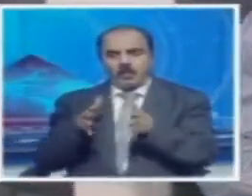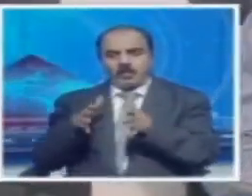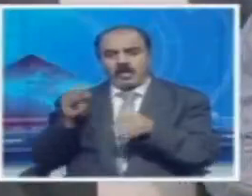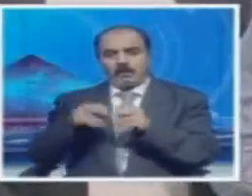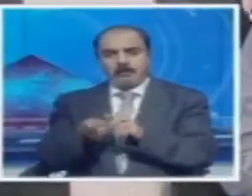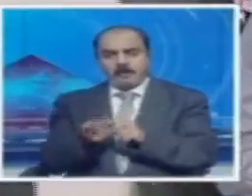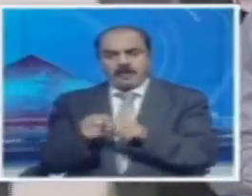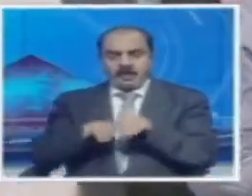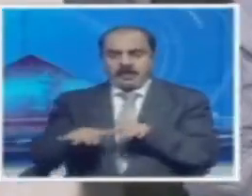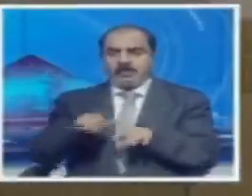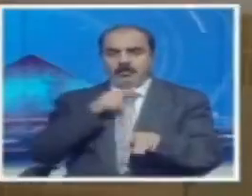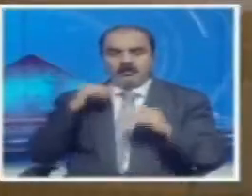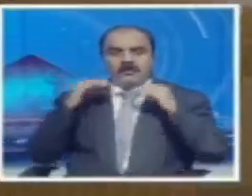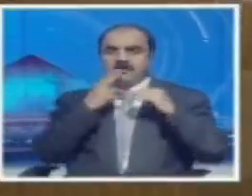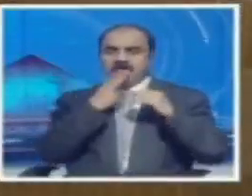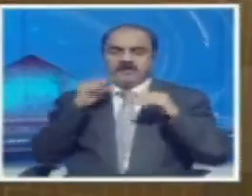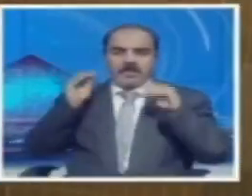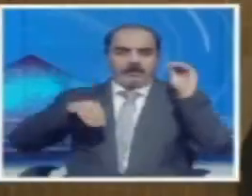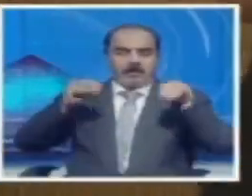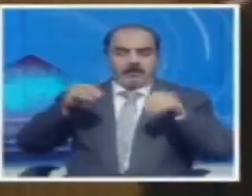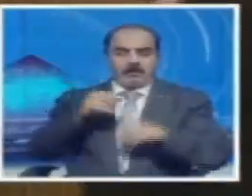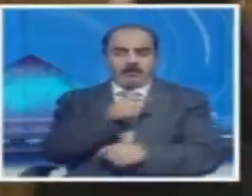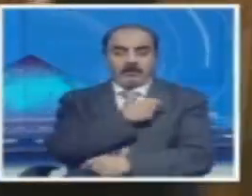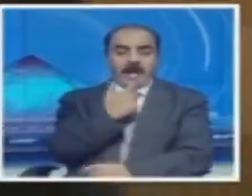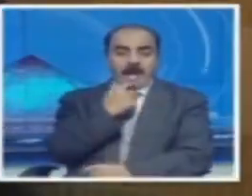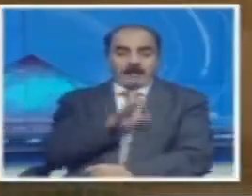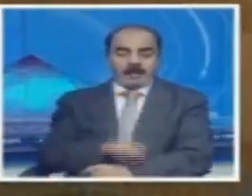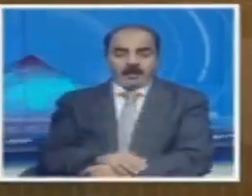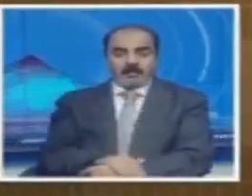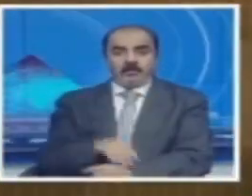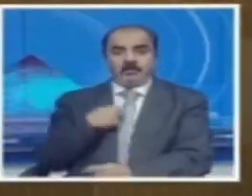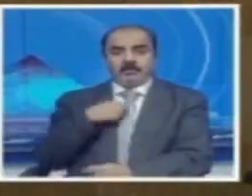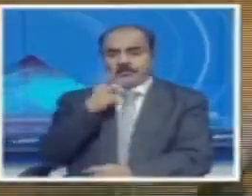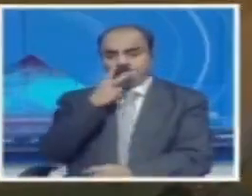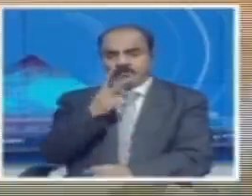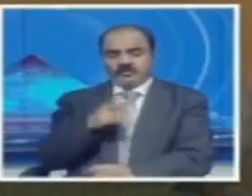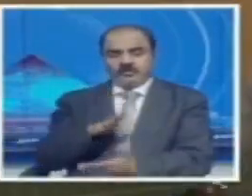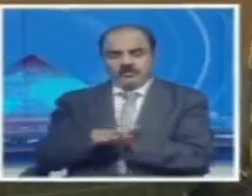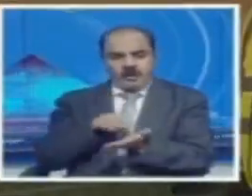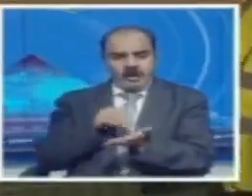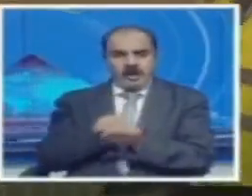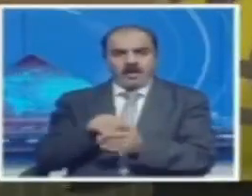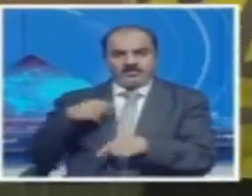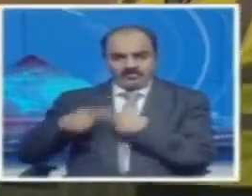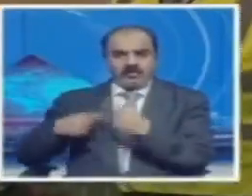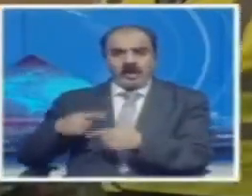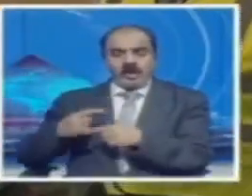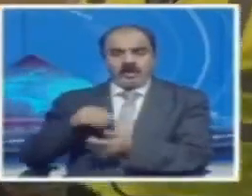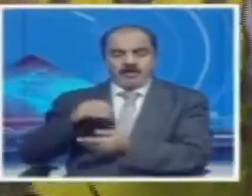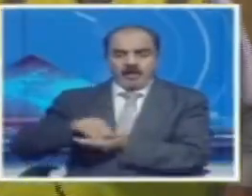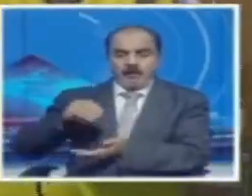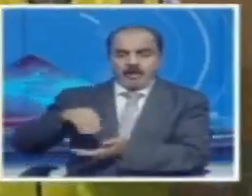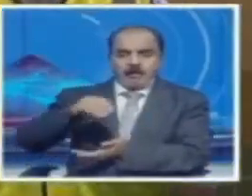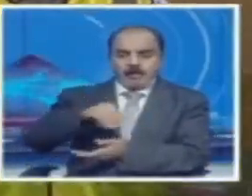شبكة النقل الأخضر الذكي، ليعلن الفريق كامل الوزير وزير النقل عن بدء التشغيل الرسمي لمحطات